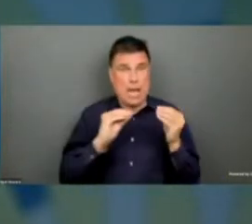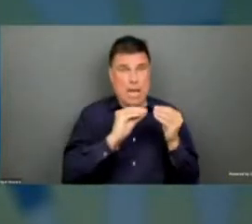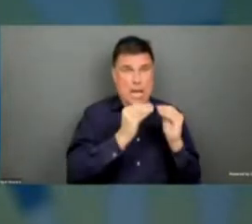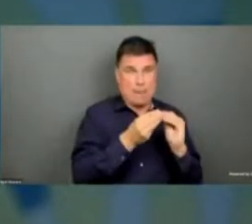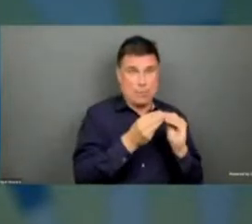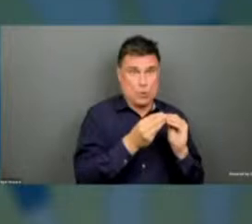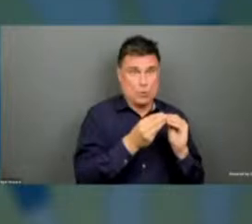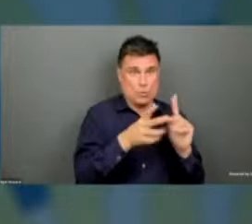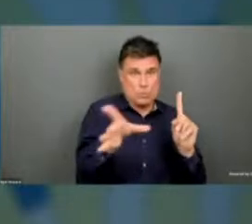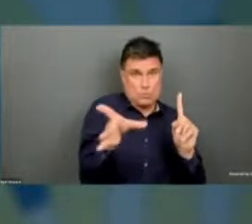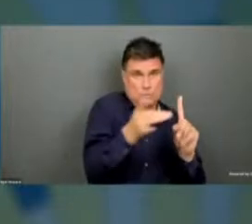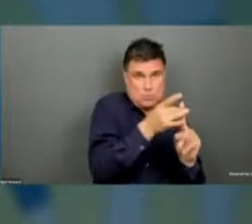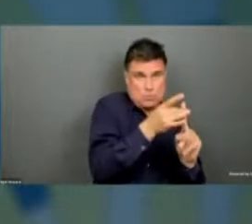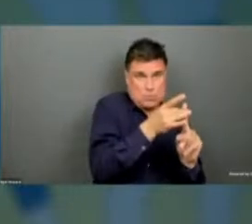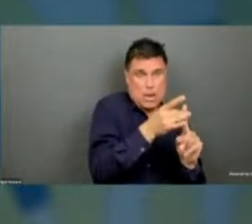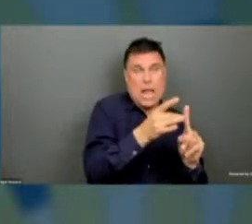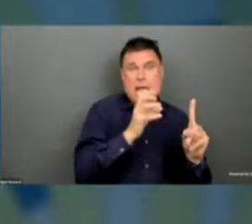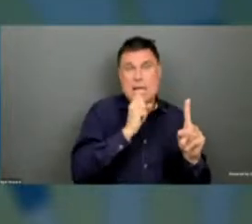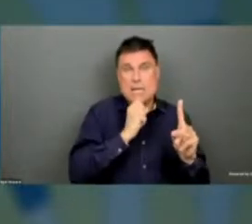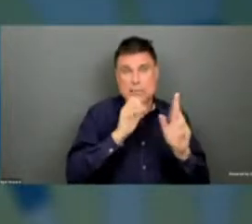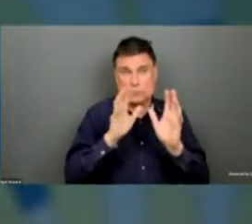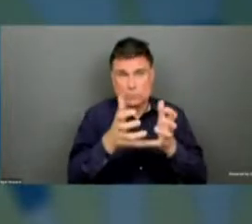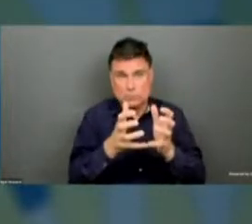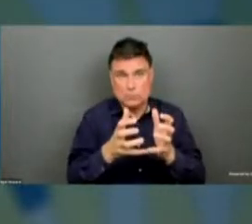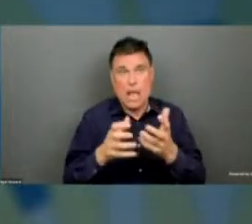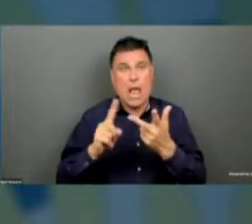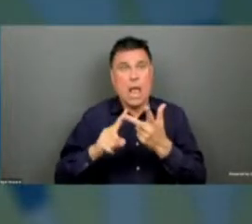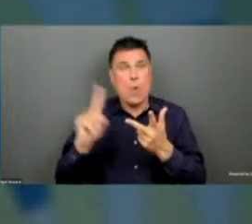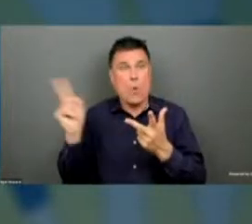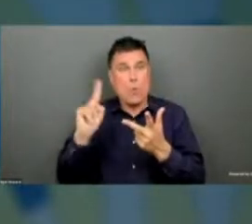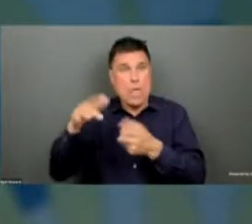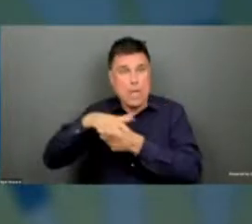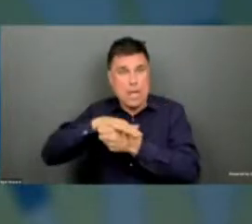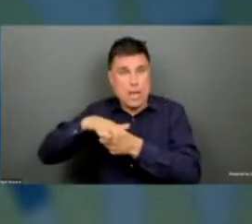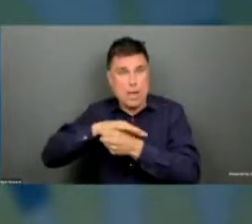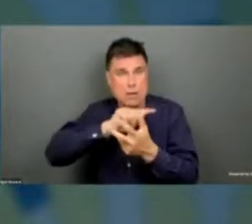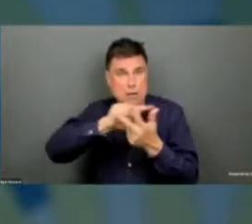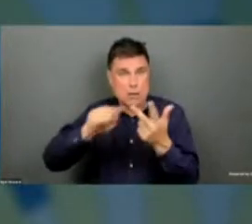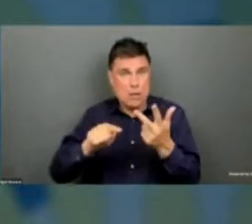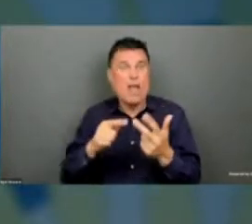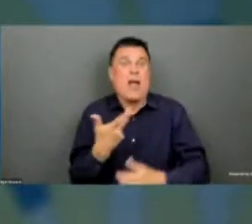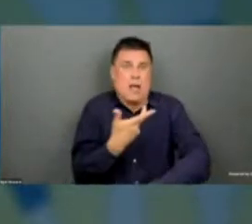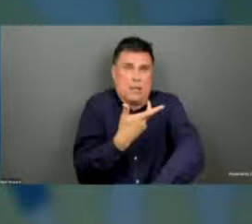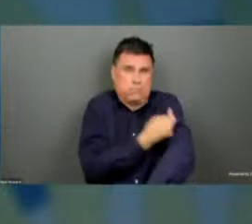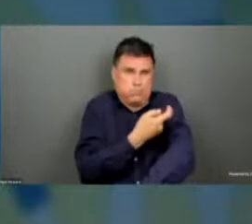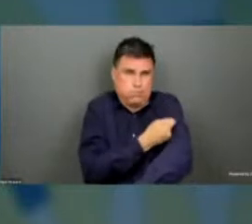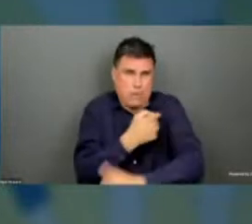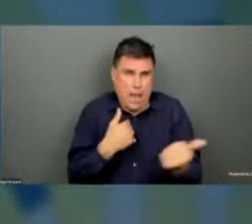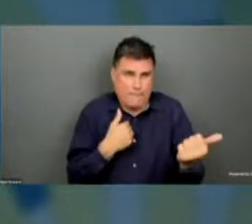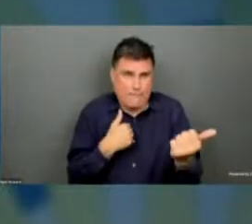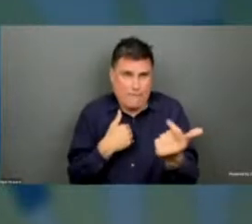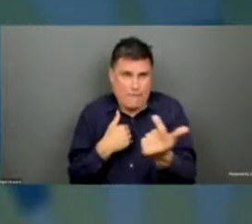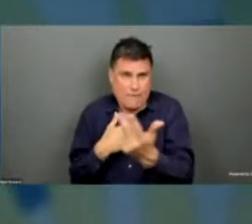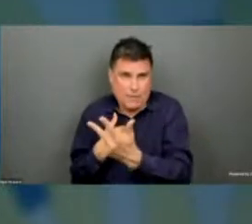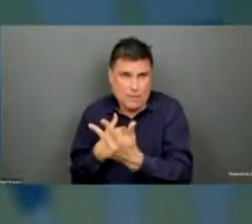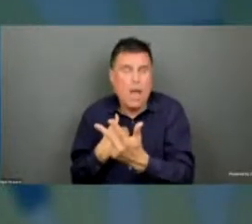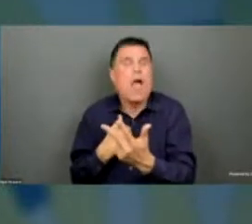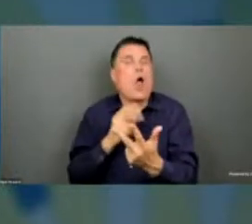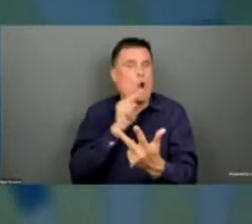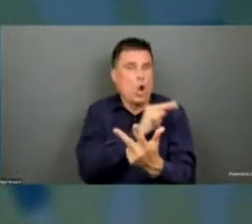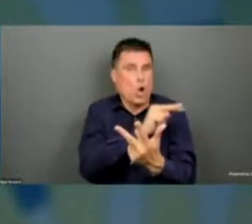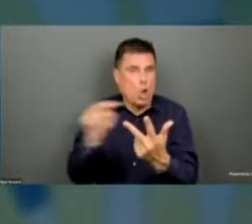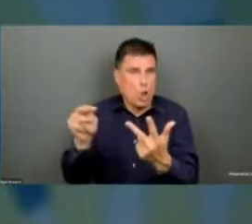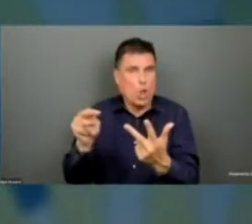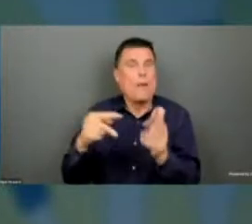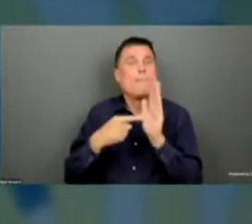1，省长也回来和他们2位一起，3位共同宣布，第1阶段是不是结